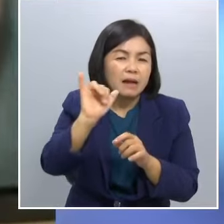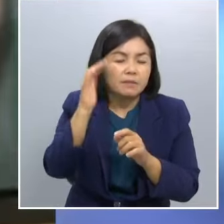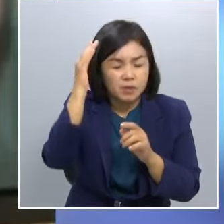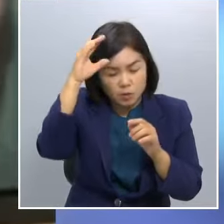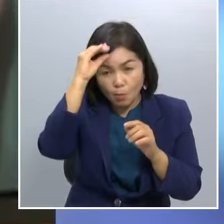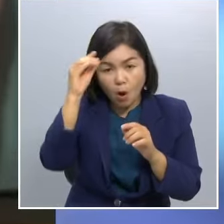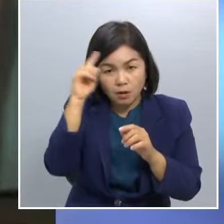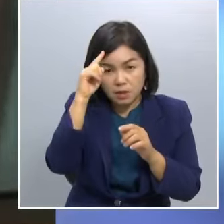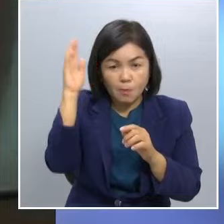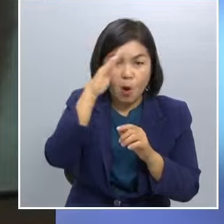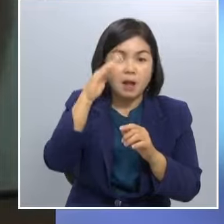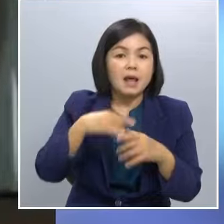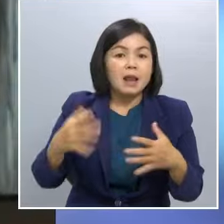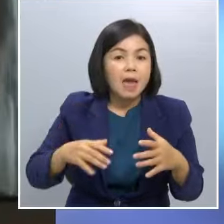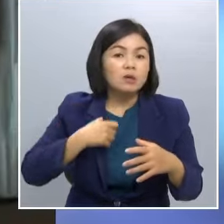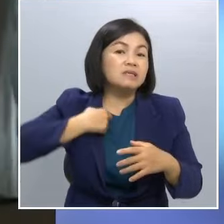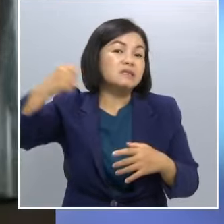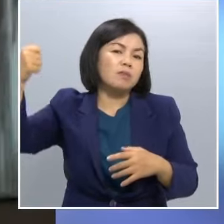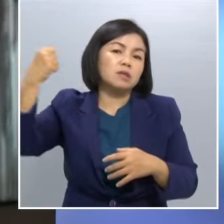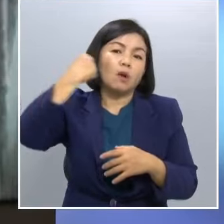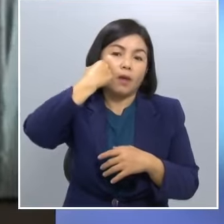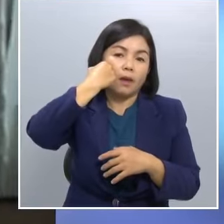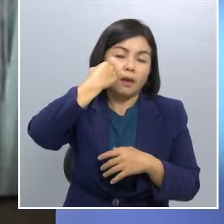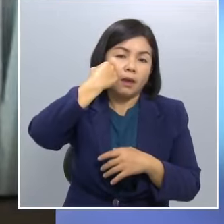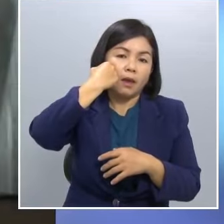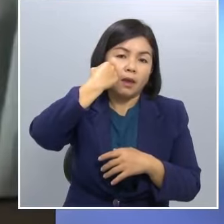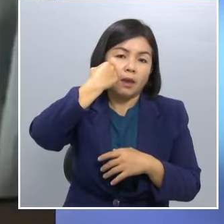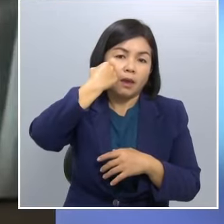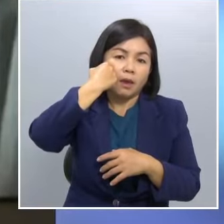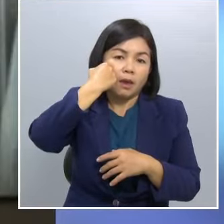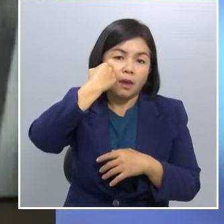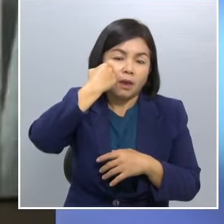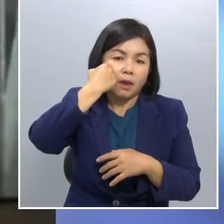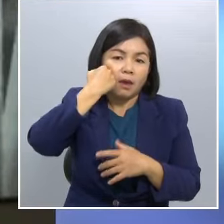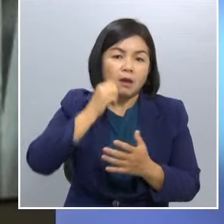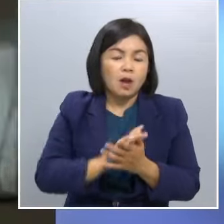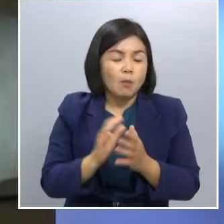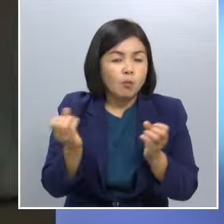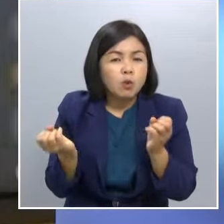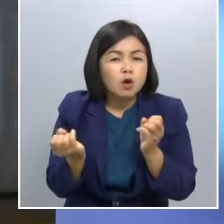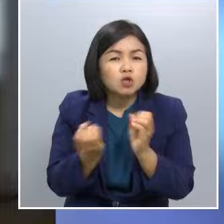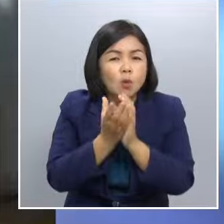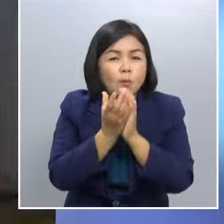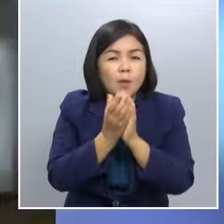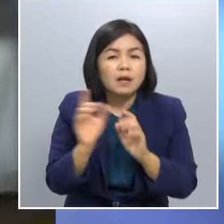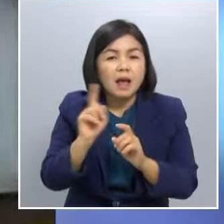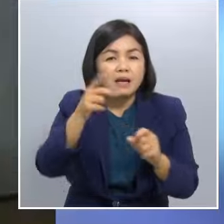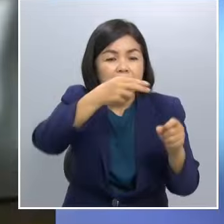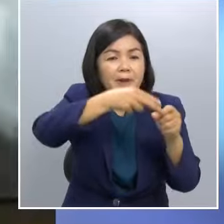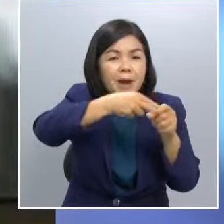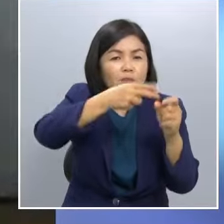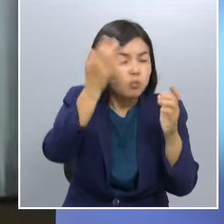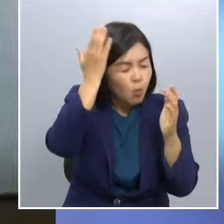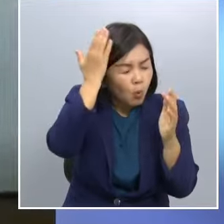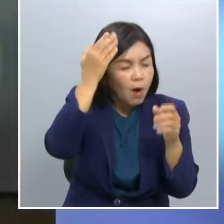จากนั้นดึงน้องมาต่อยหน้าร่างน้องไปตะแทกกับหัวจ่ายนะคะแล้วน้องคนที่เป็นแคชเชียร์ก็ไปช่วย